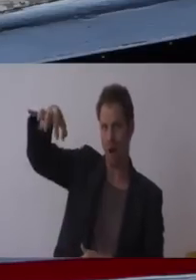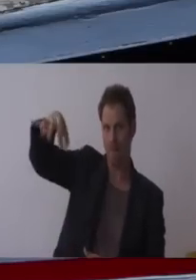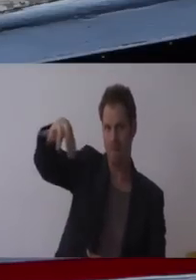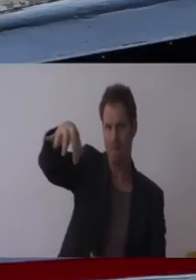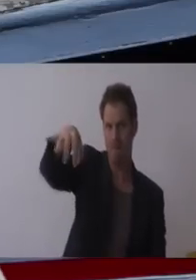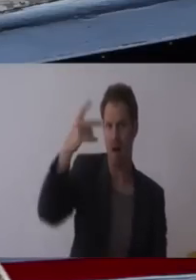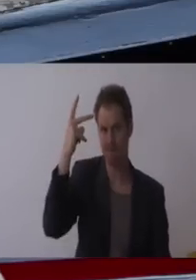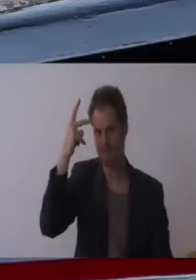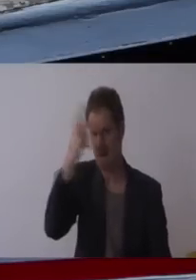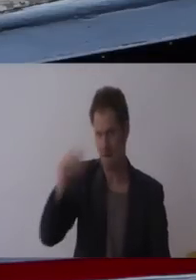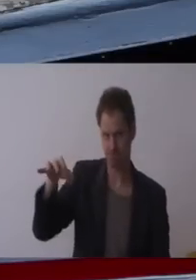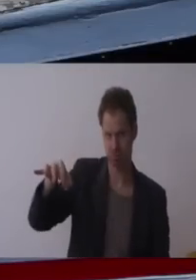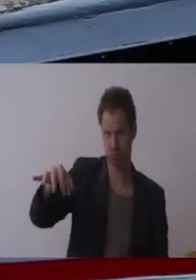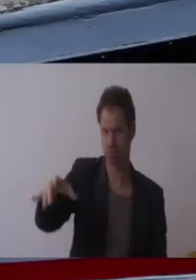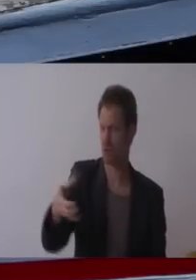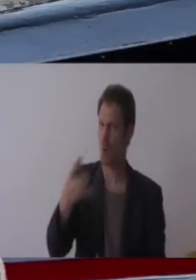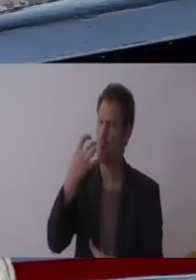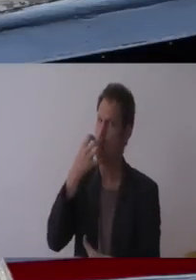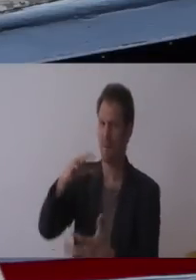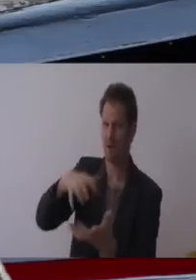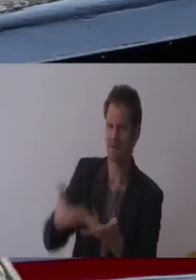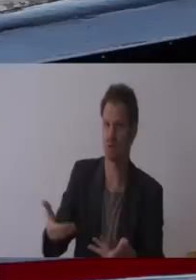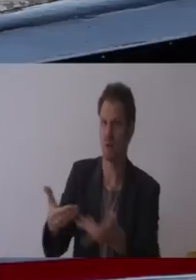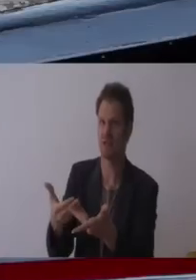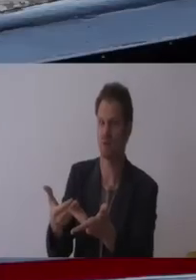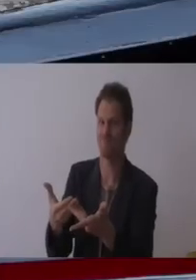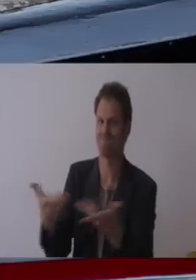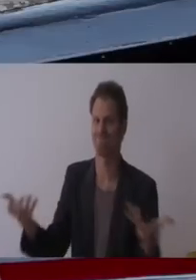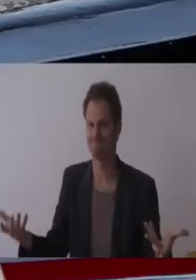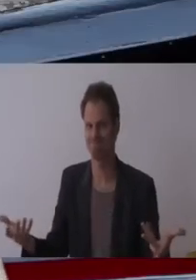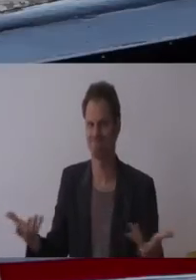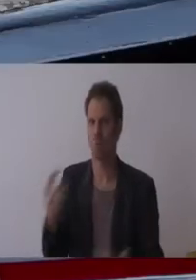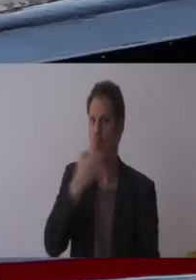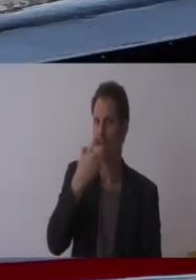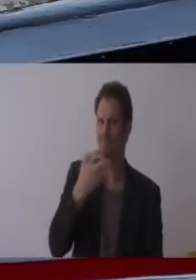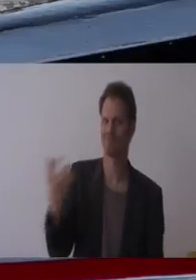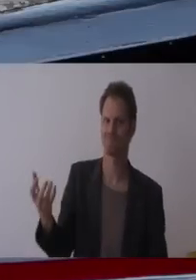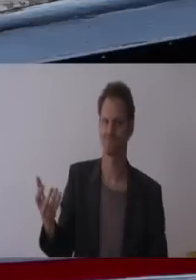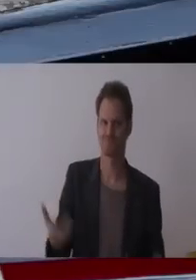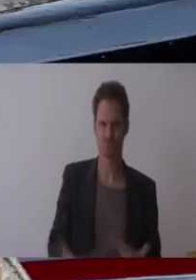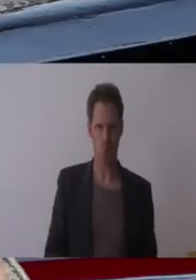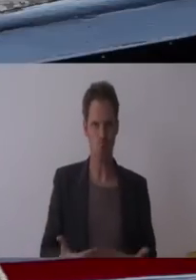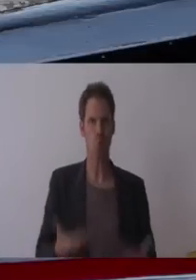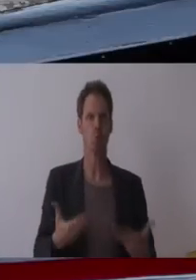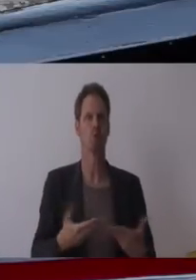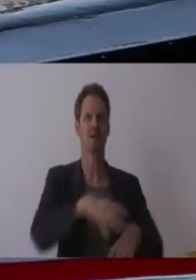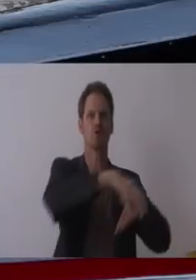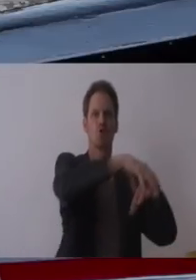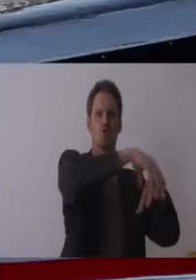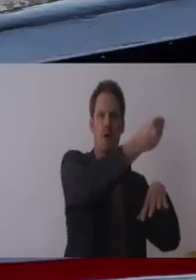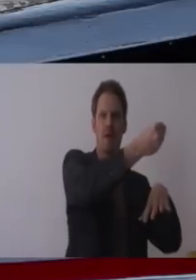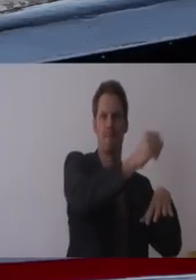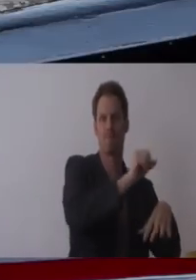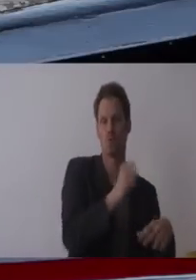bande de terre parmi les plus densément peuplées au monde. Le désastre humanitaire est total. Aujourd'hui, en Suède, une nouvelle